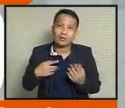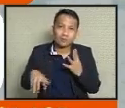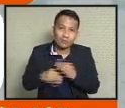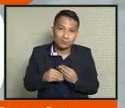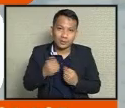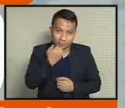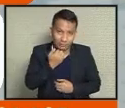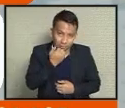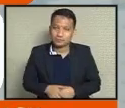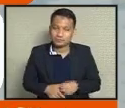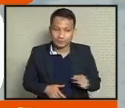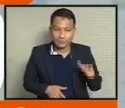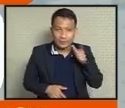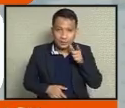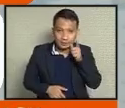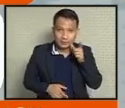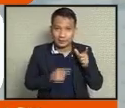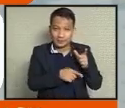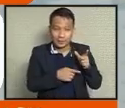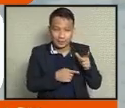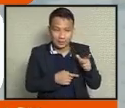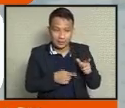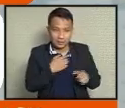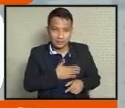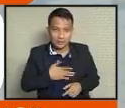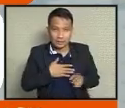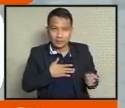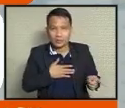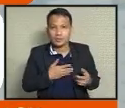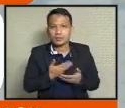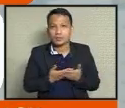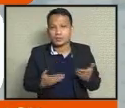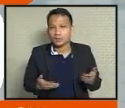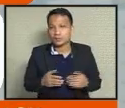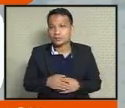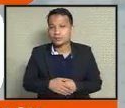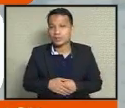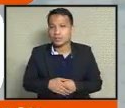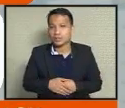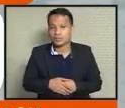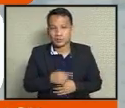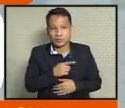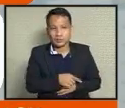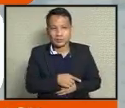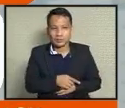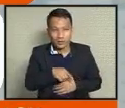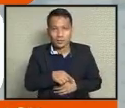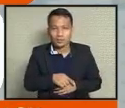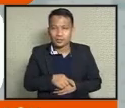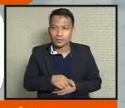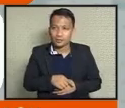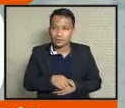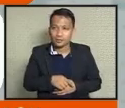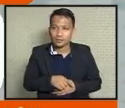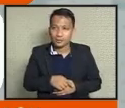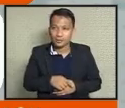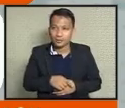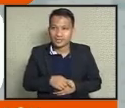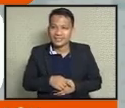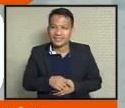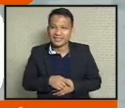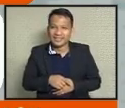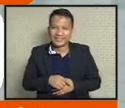Anyway, you know, Leng, literally, I appreciate this thing. Okay. Because, literally, you know,